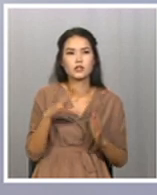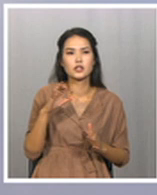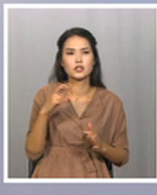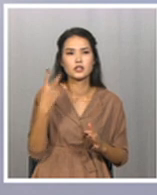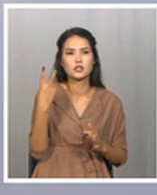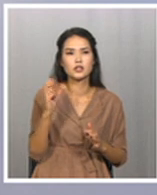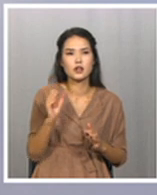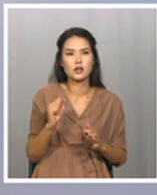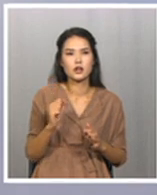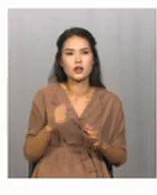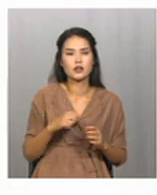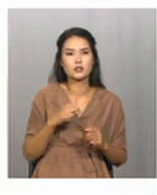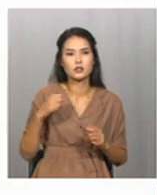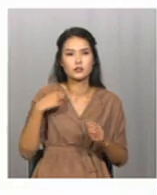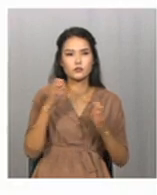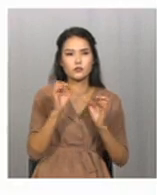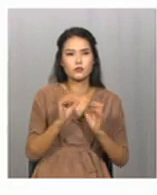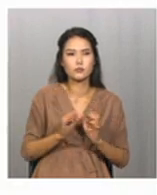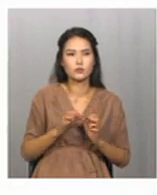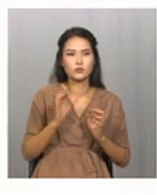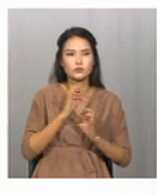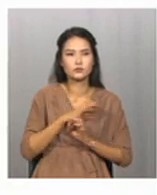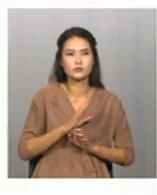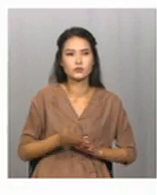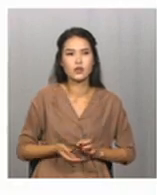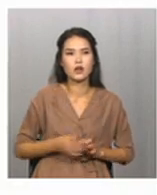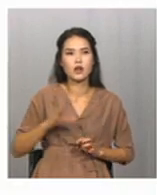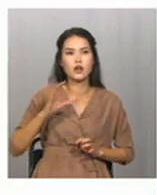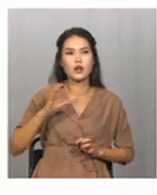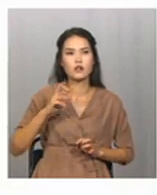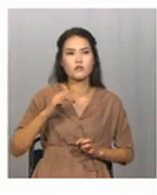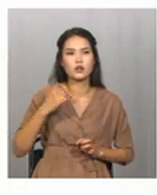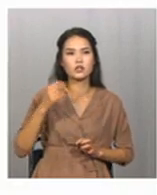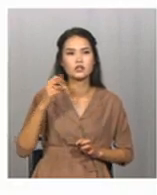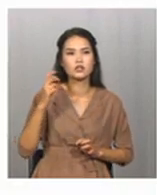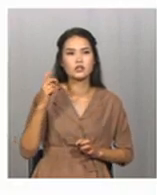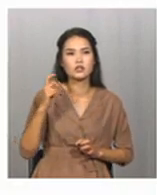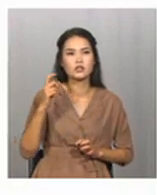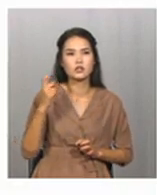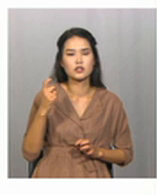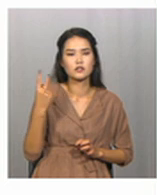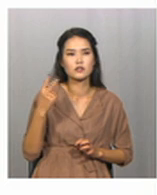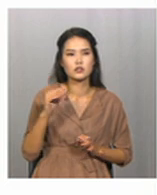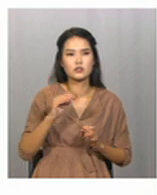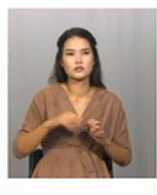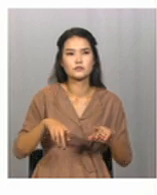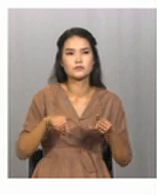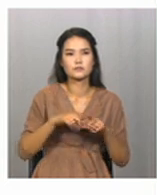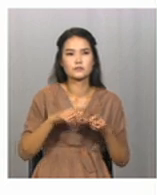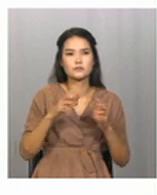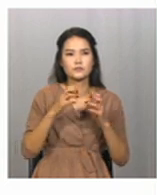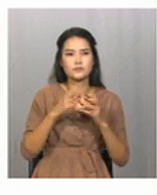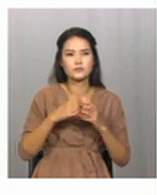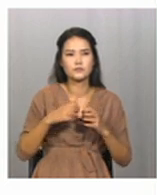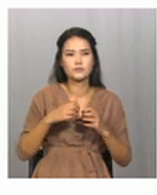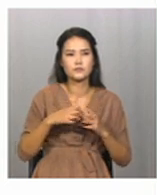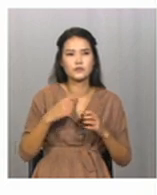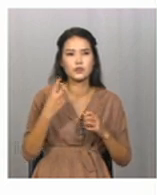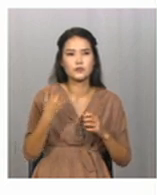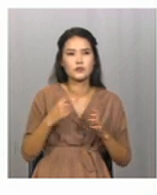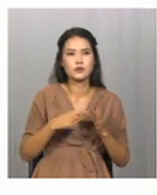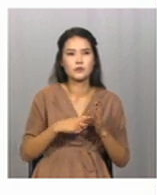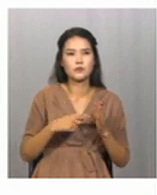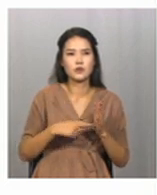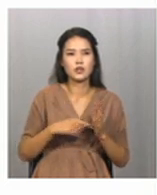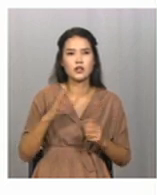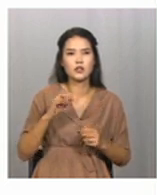альфа екенін білеміз. Альфаның орнында x қана жазылған. Олай болса, бірінші жақшадағы өрнектің орнына бір бөлінген синус